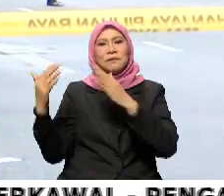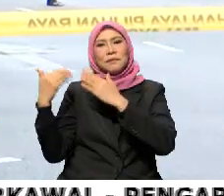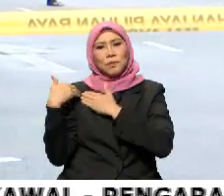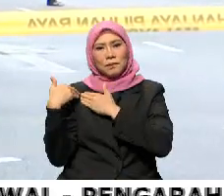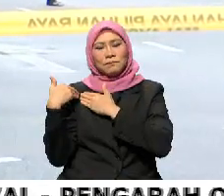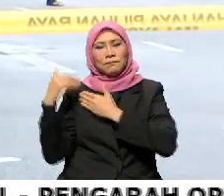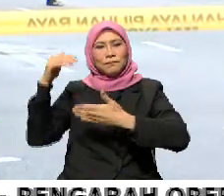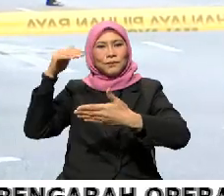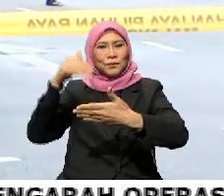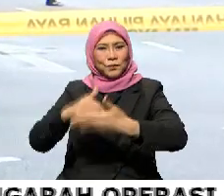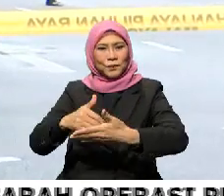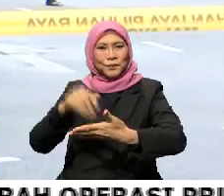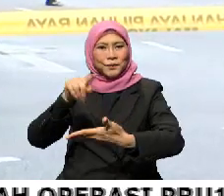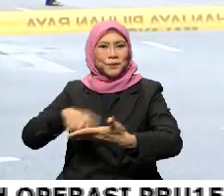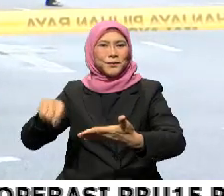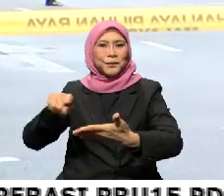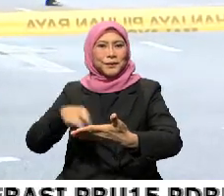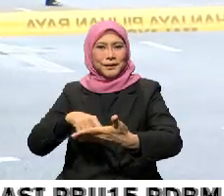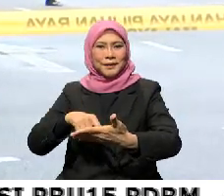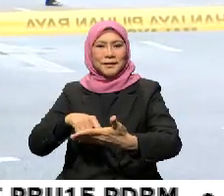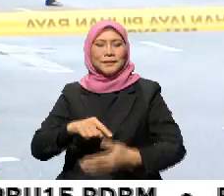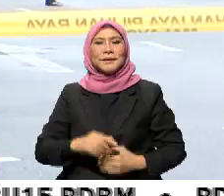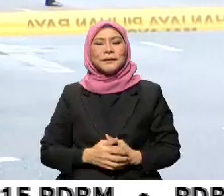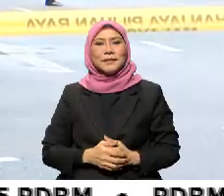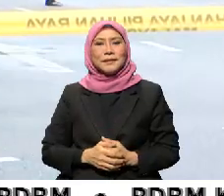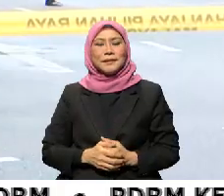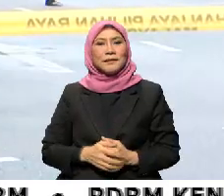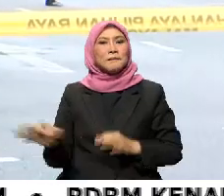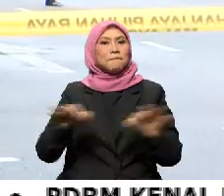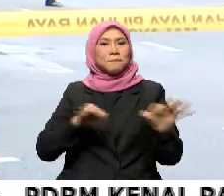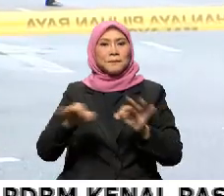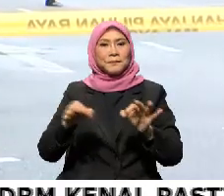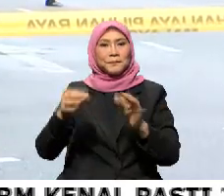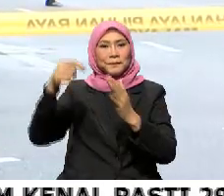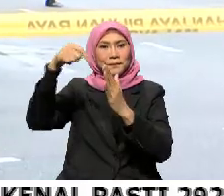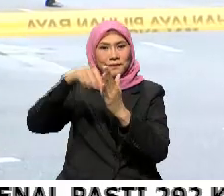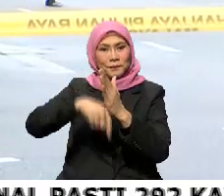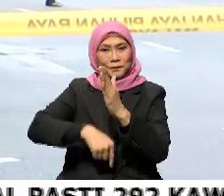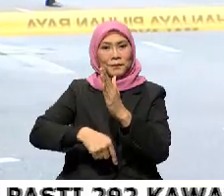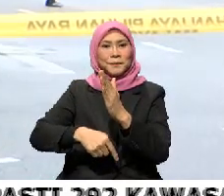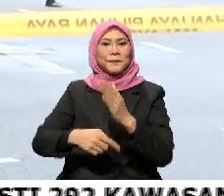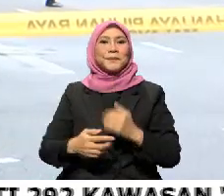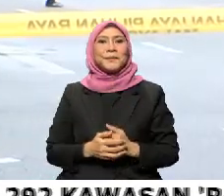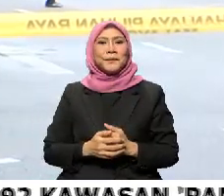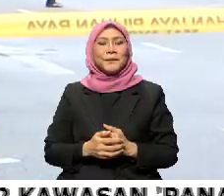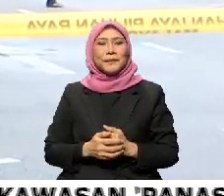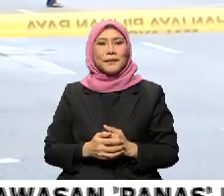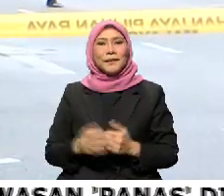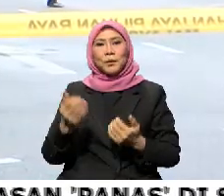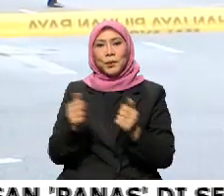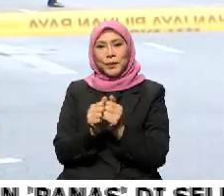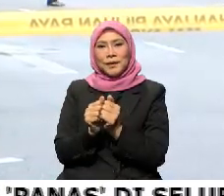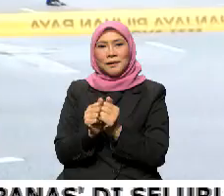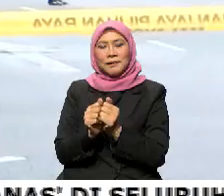mereka sebagai pengundi. Jadi untuk kita mendapatkan perincian yang lebih lanjut, kini saya bersama dengan Datuk Surina